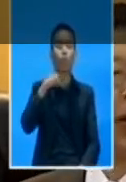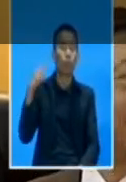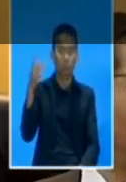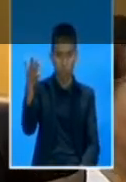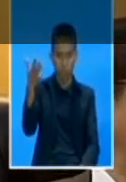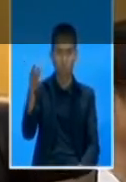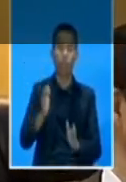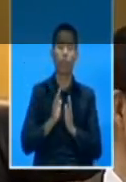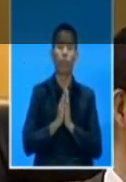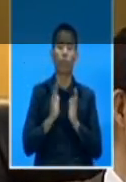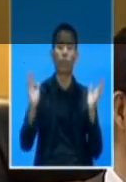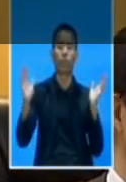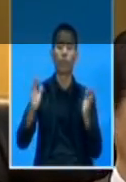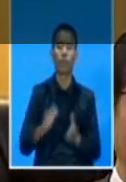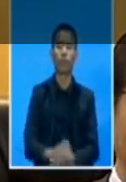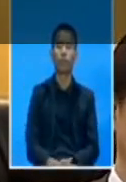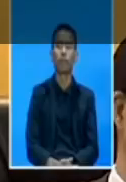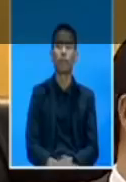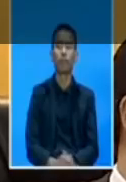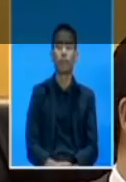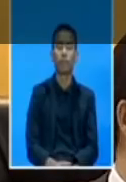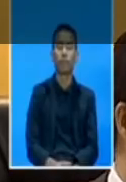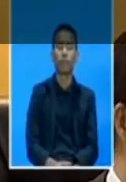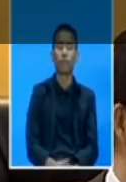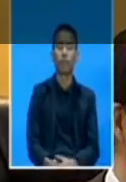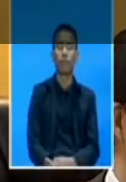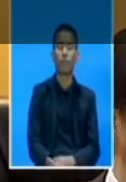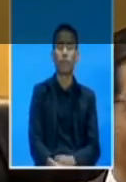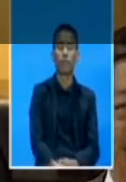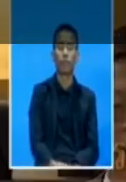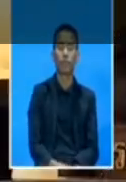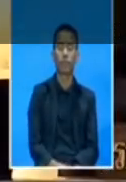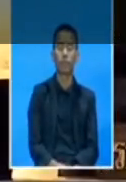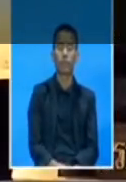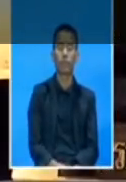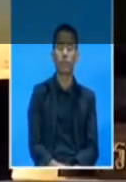ครับท่าน